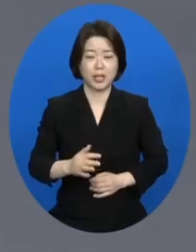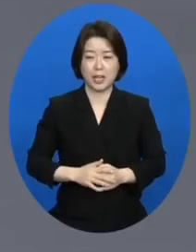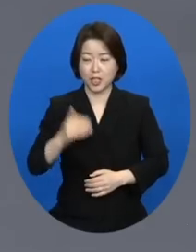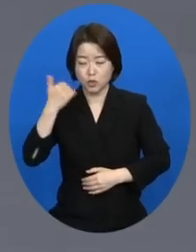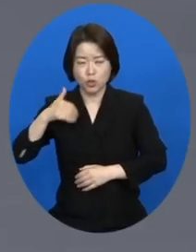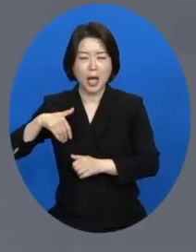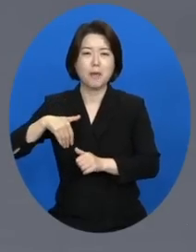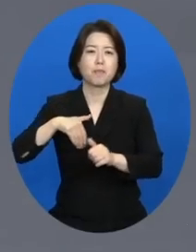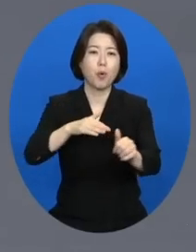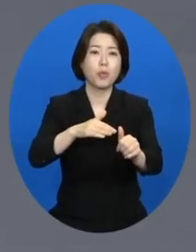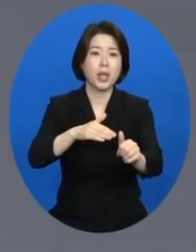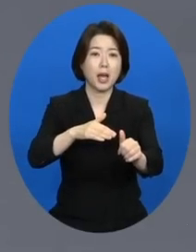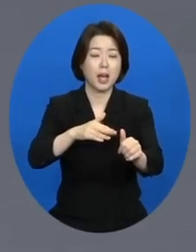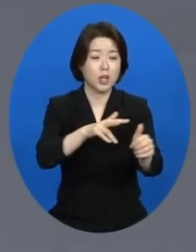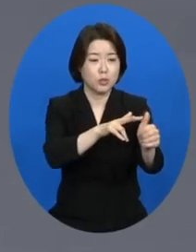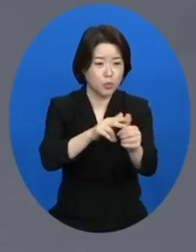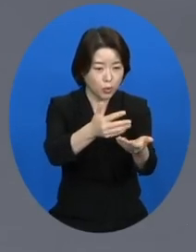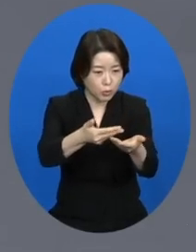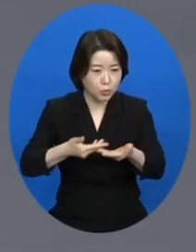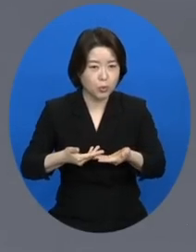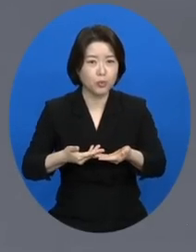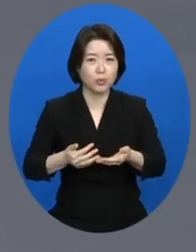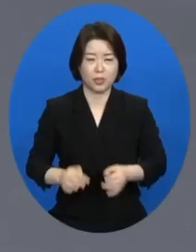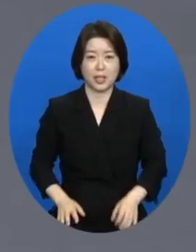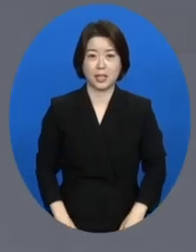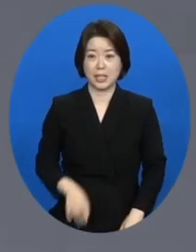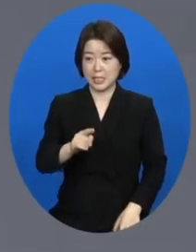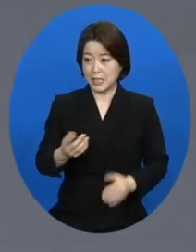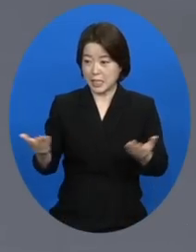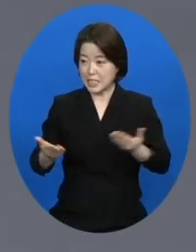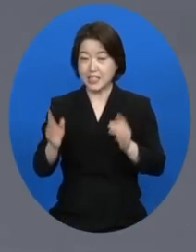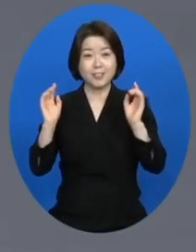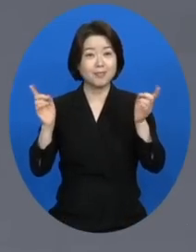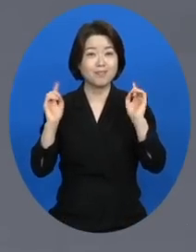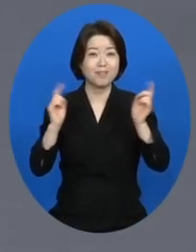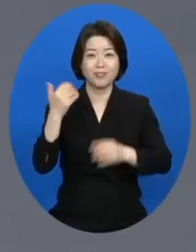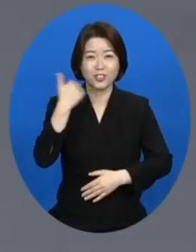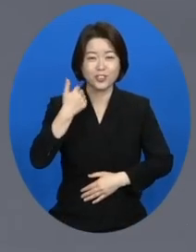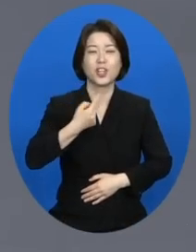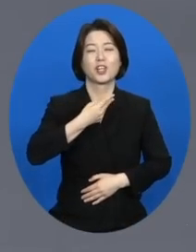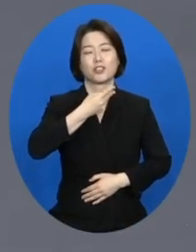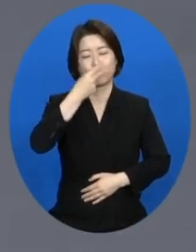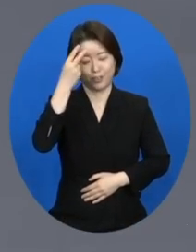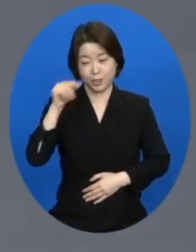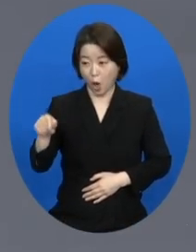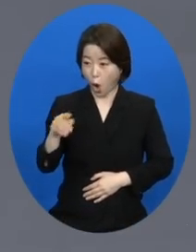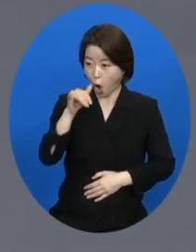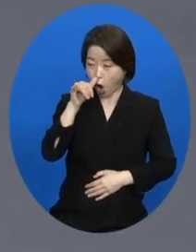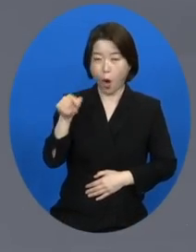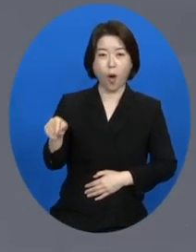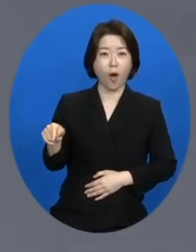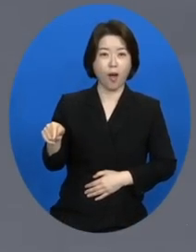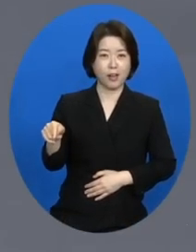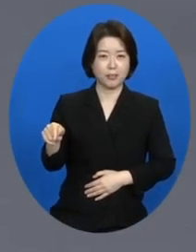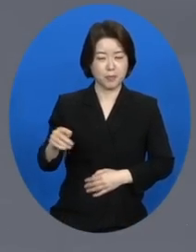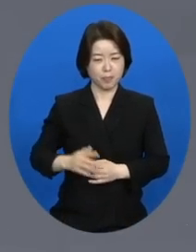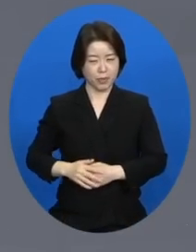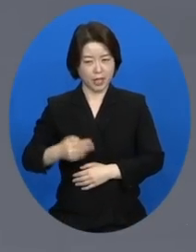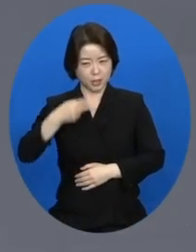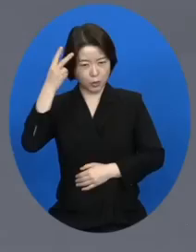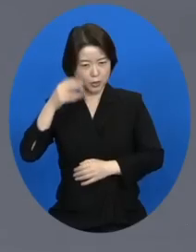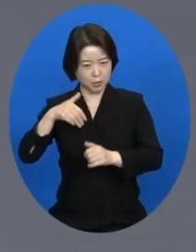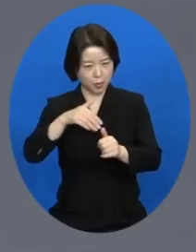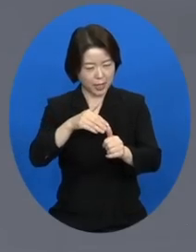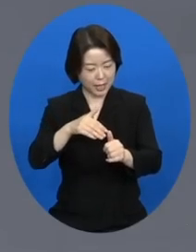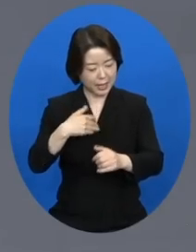누군가를 보내야 되는데 누가 있습니까? 일 안 하는 요셉이 있는 겁니다. 요셉을 보내기가 굉장히